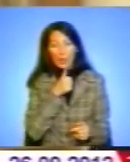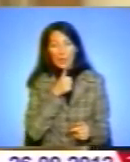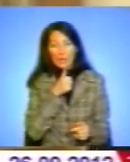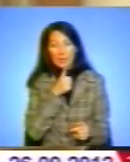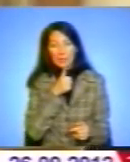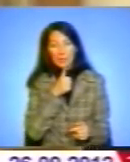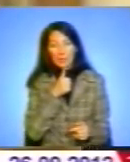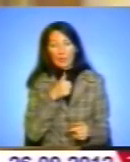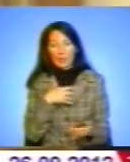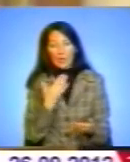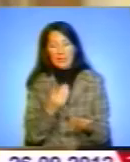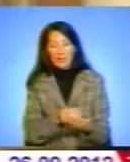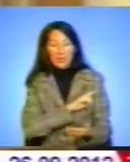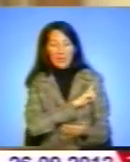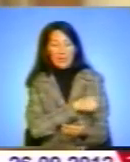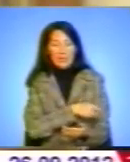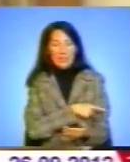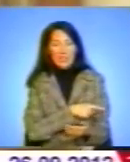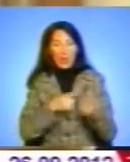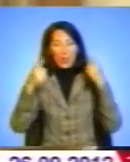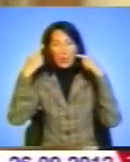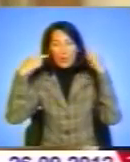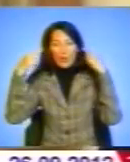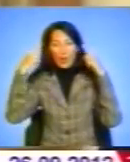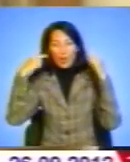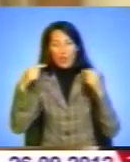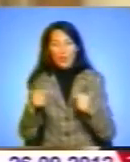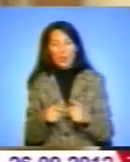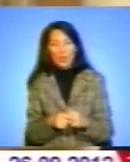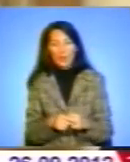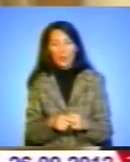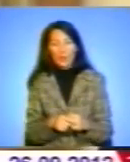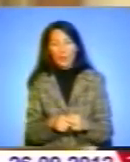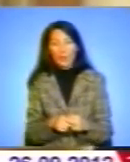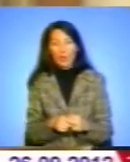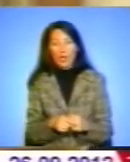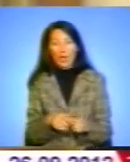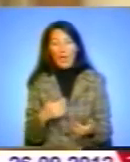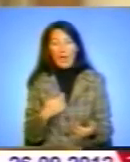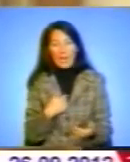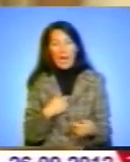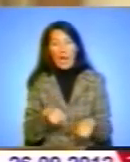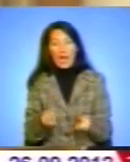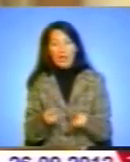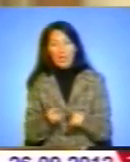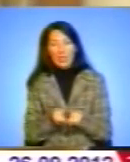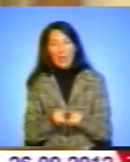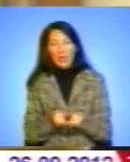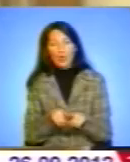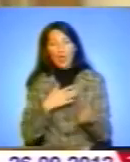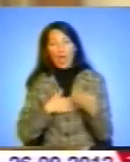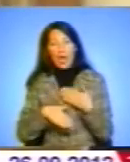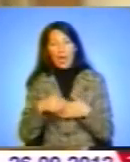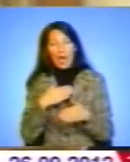пробують свої сили у творчості. І я також радий,